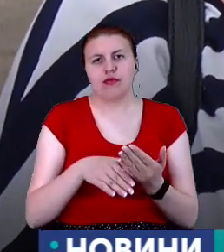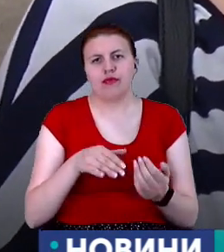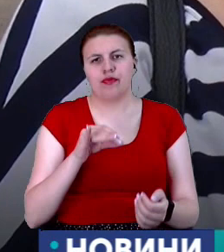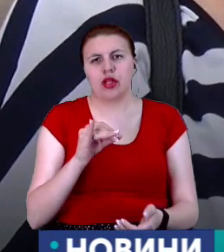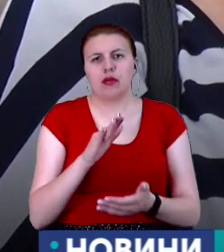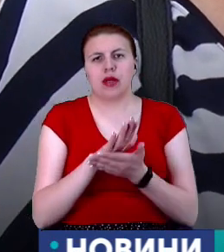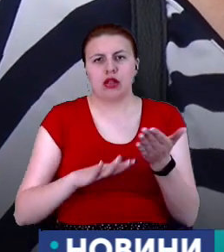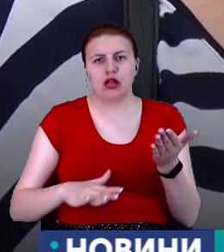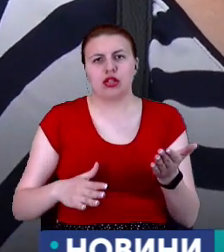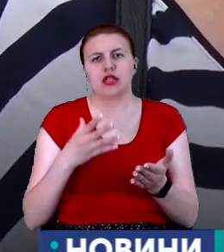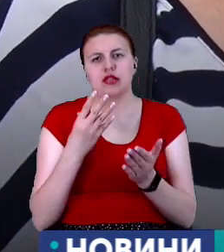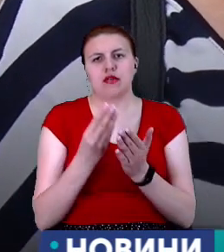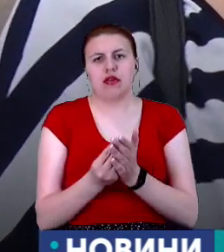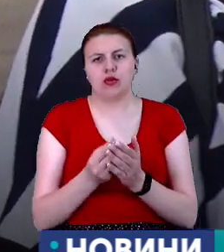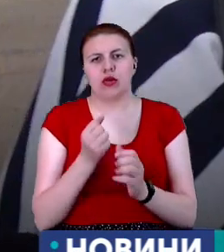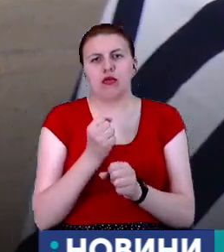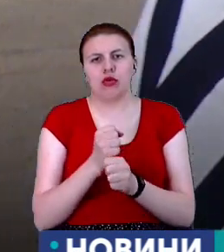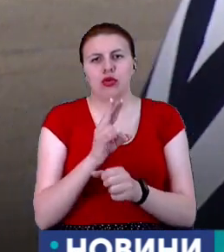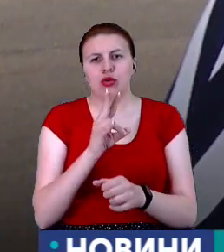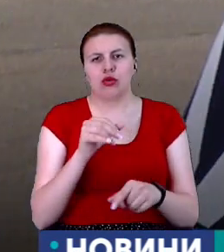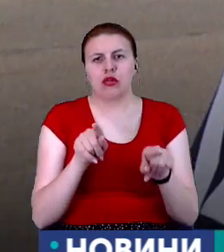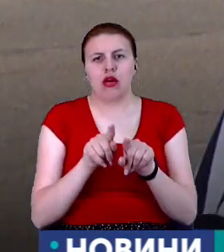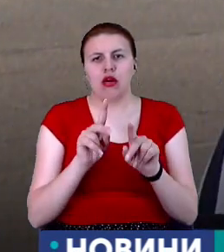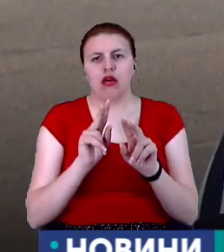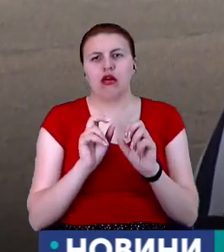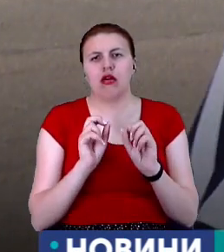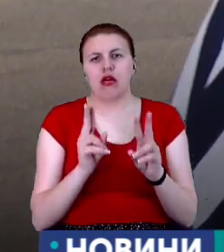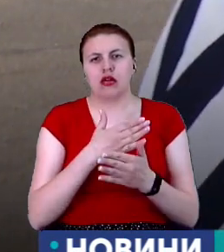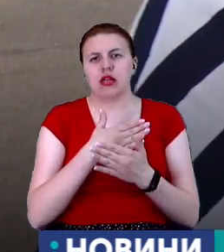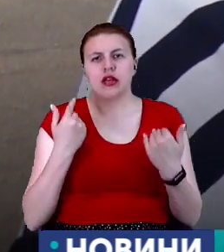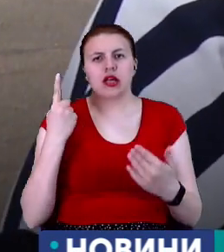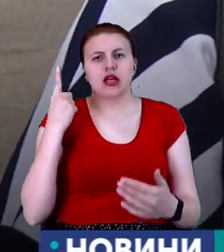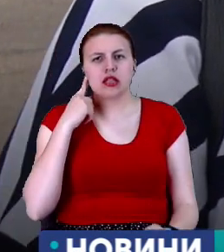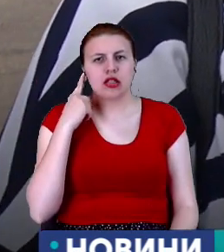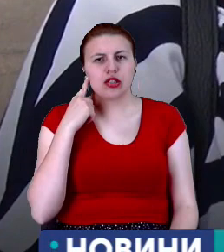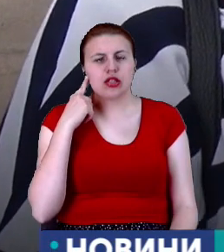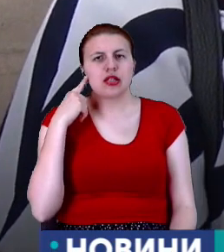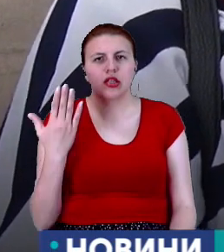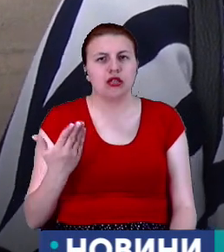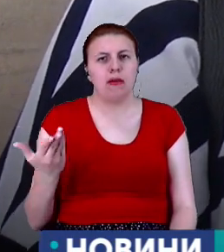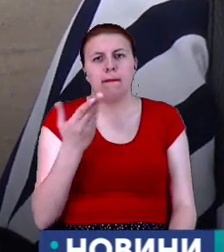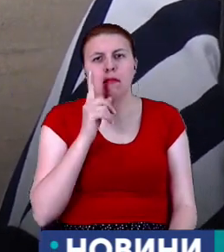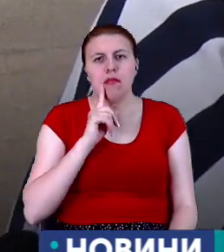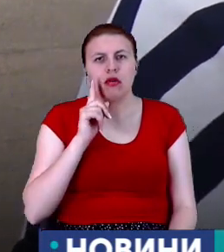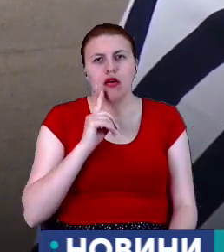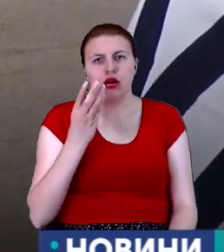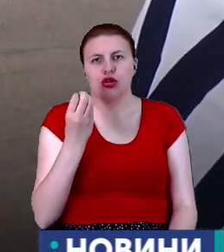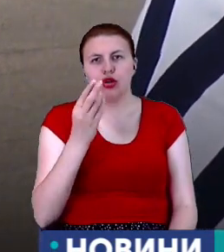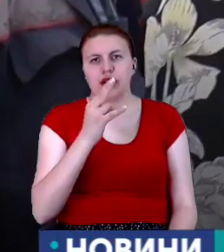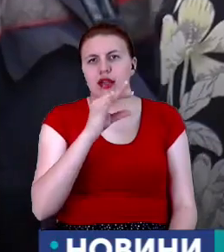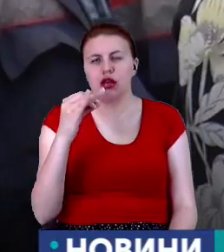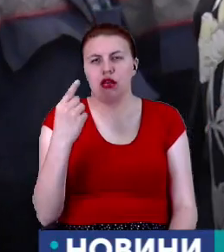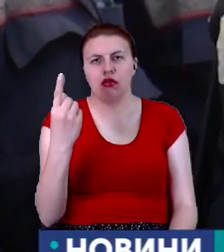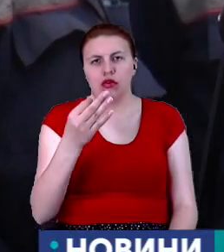продовжувати свою роботу. Але так, як вони нас не слухають, не хочуть слухати, ми до сих пор ні єдиного відповіді не отримали з їхньої